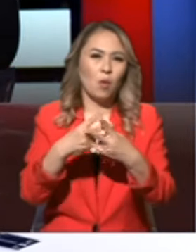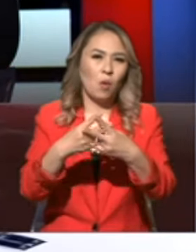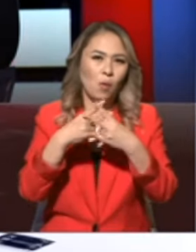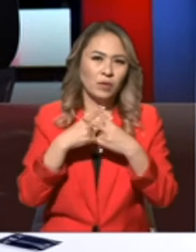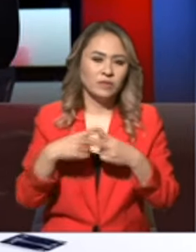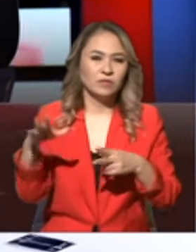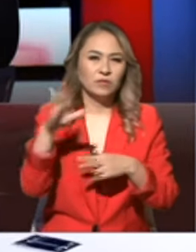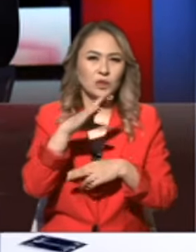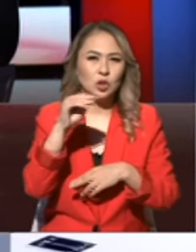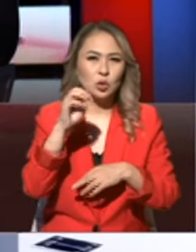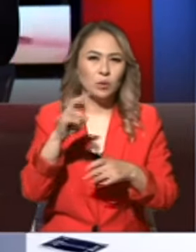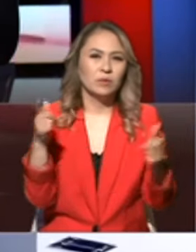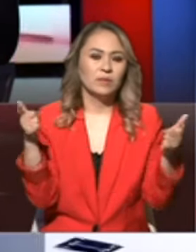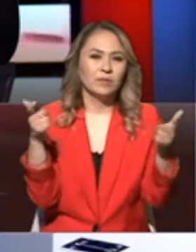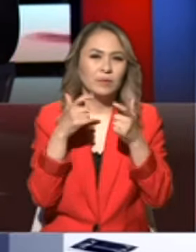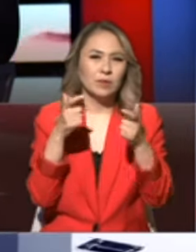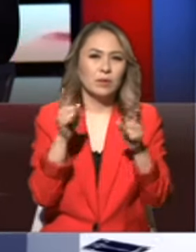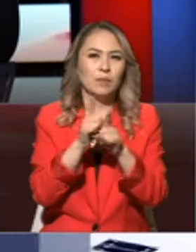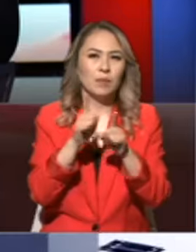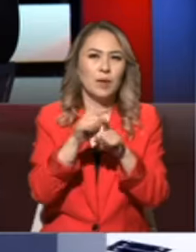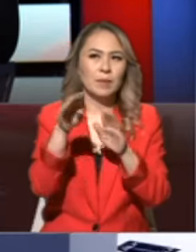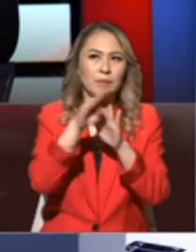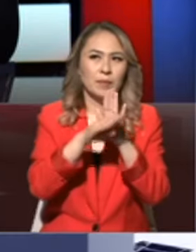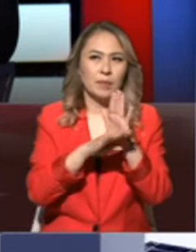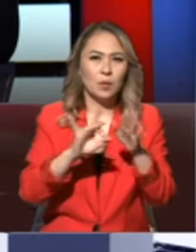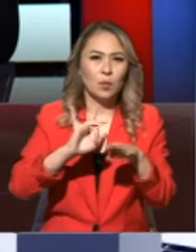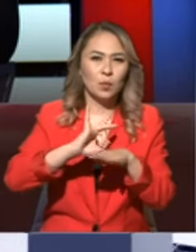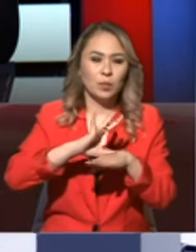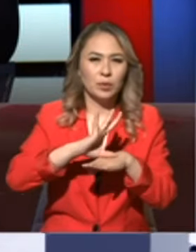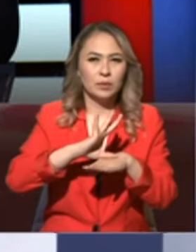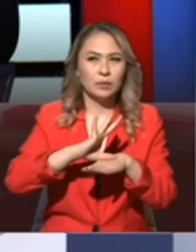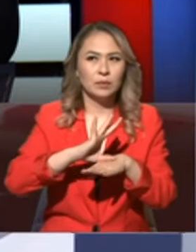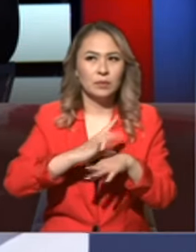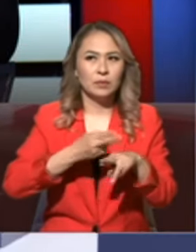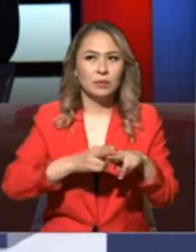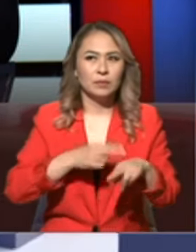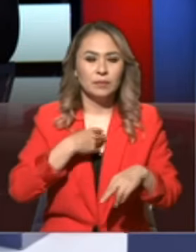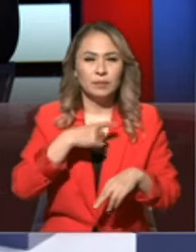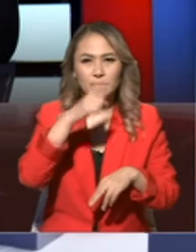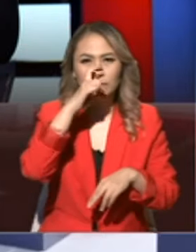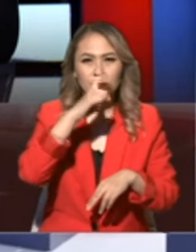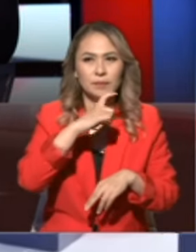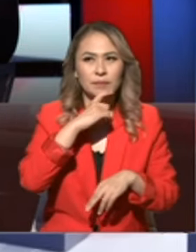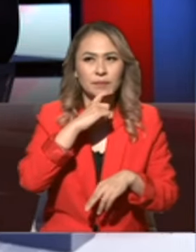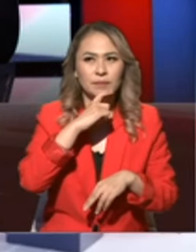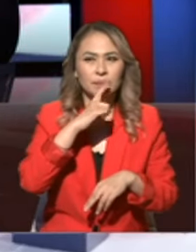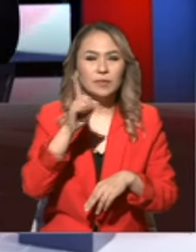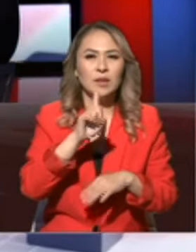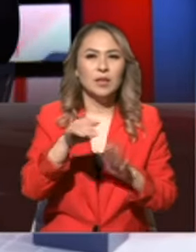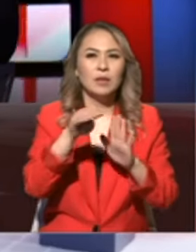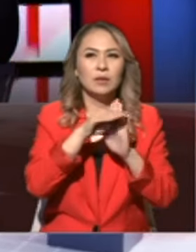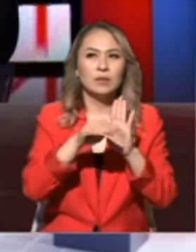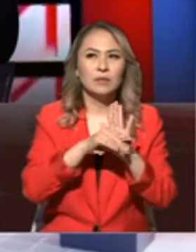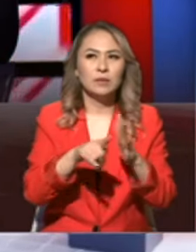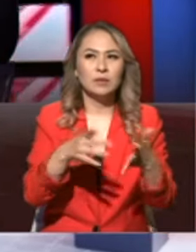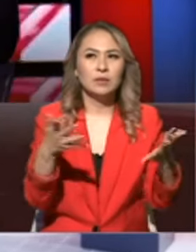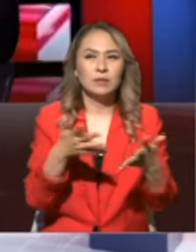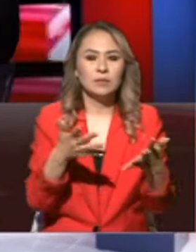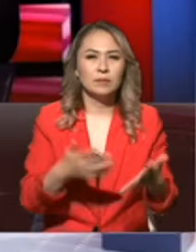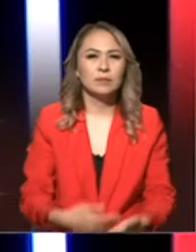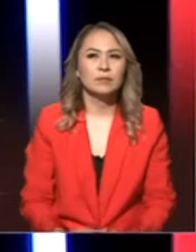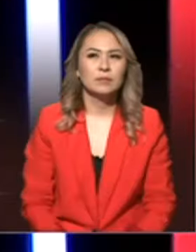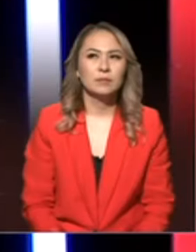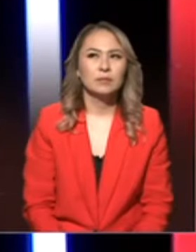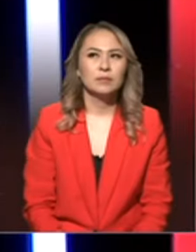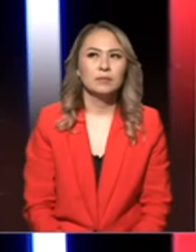бүкіл шоттарын арестке қойып, и мына программадан шығарып тастаған. Мен содан кейін түсінбедім, не программа және қандай жағдай.